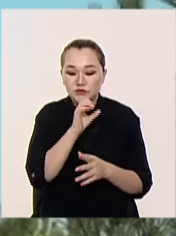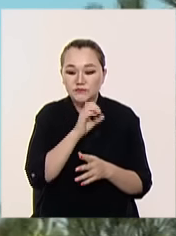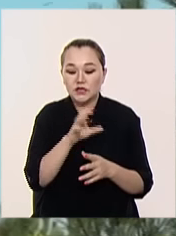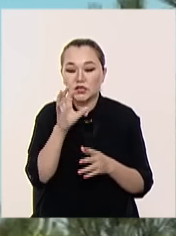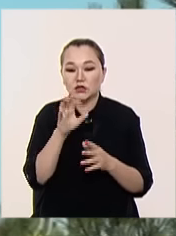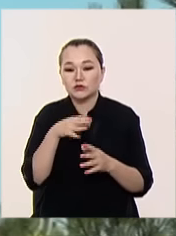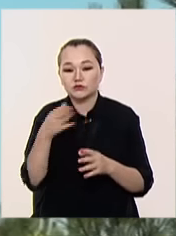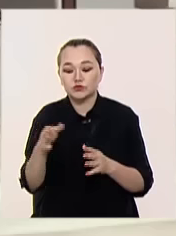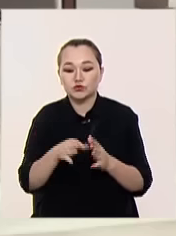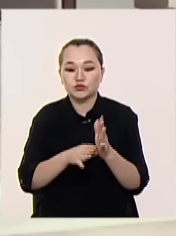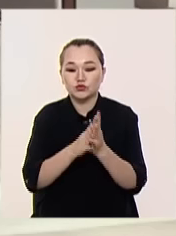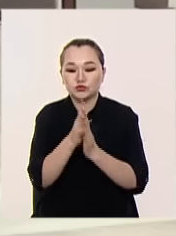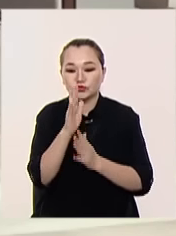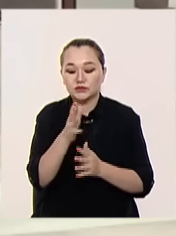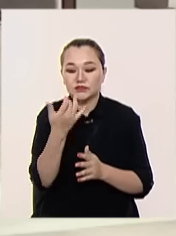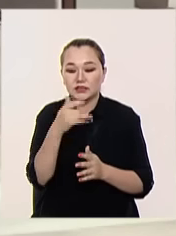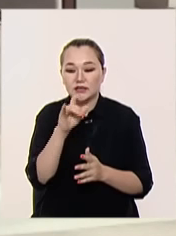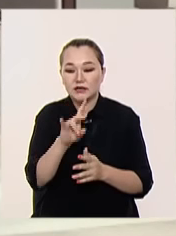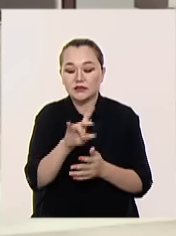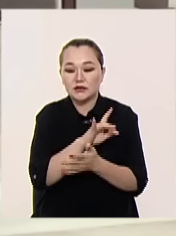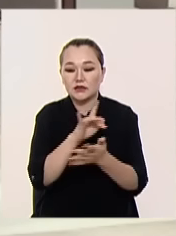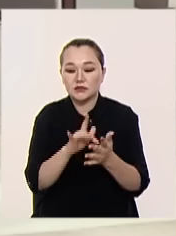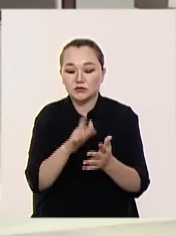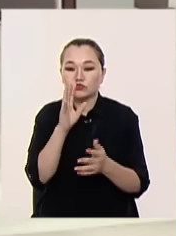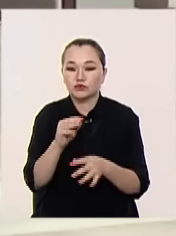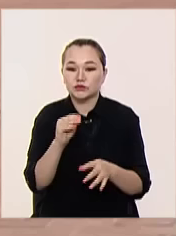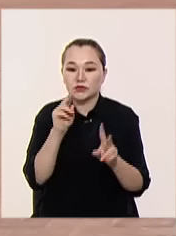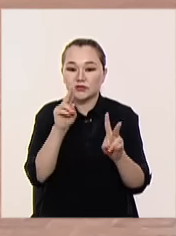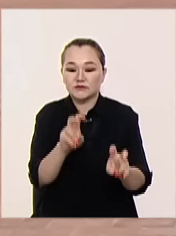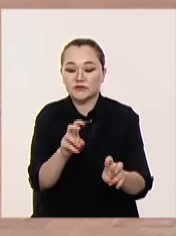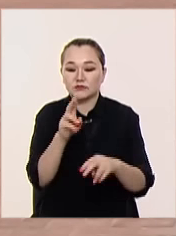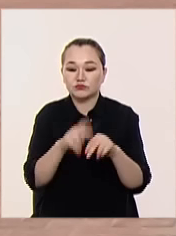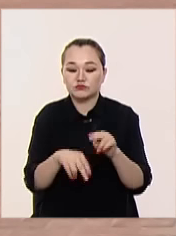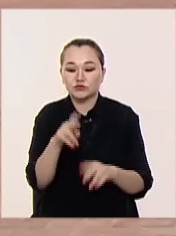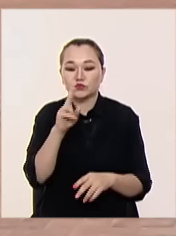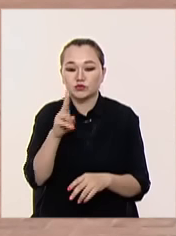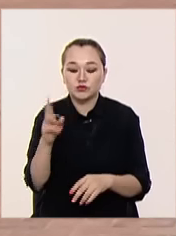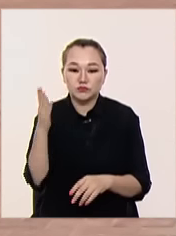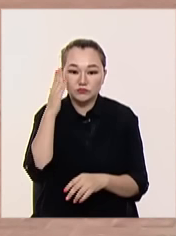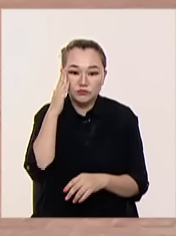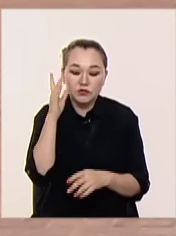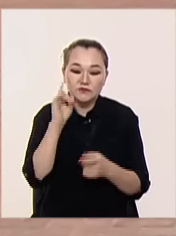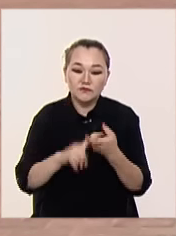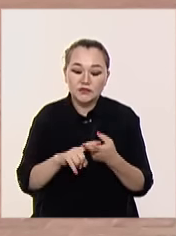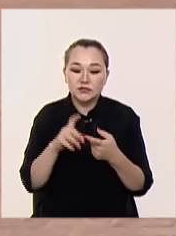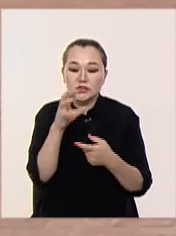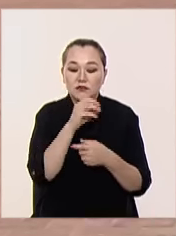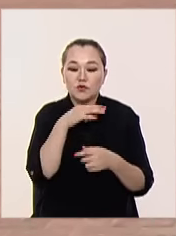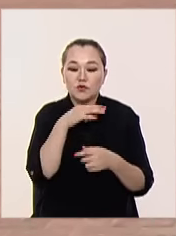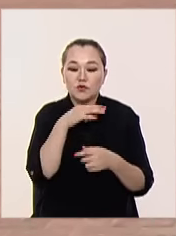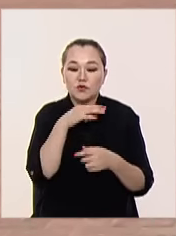деді. Аумақ сайрам даласы деп аталады. Жердің бет-бедері мен құрылысқа икемділігіне орай Шымкенттегі көпқабатты үйлер